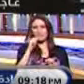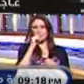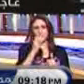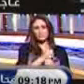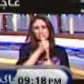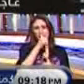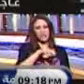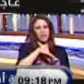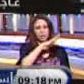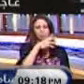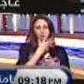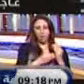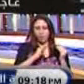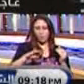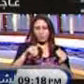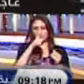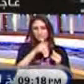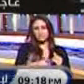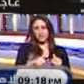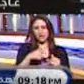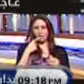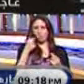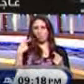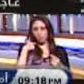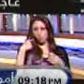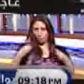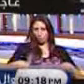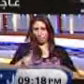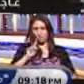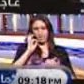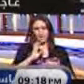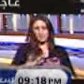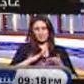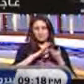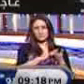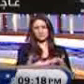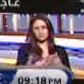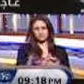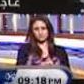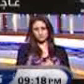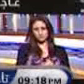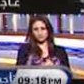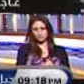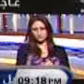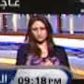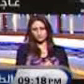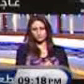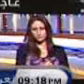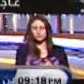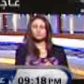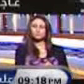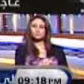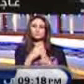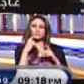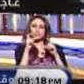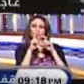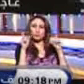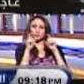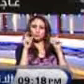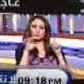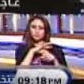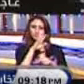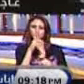ابائهم قدموا تضحية الوطن وراحوا في فداء هذا الوطن. الشكوى الاخيرة صرخة من جميع طالبات